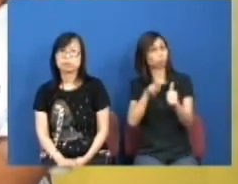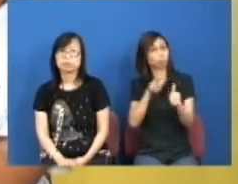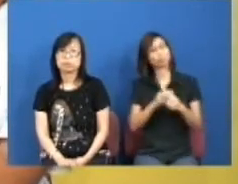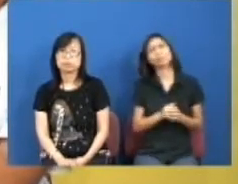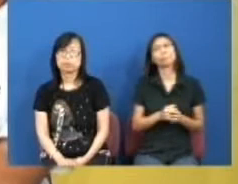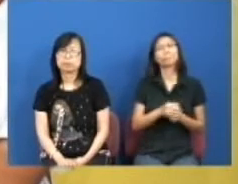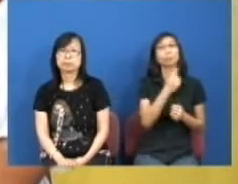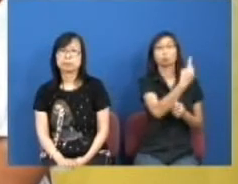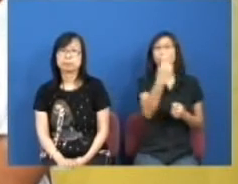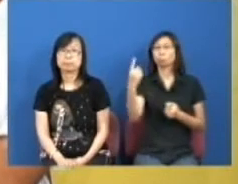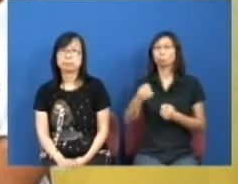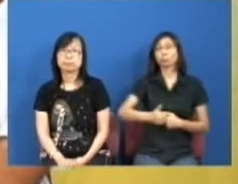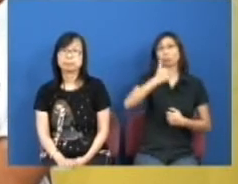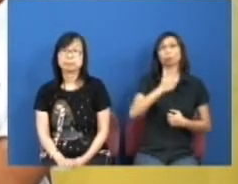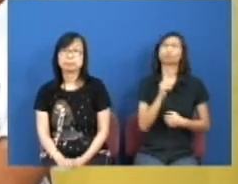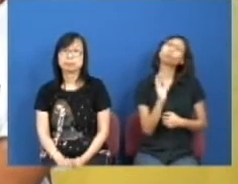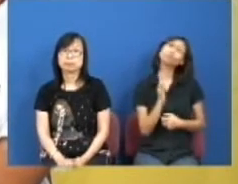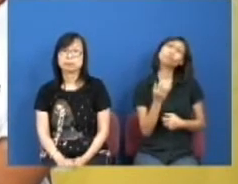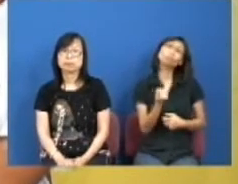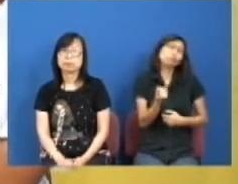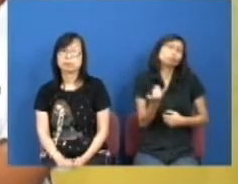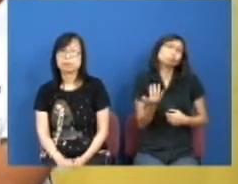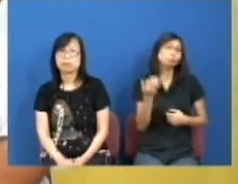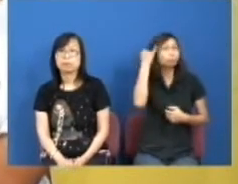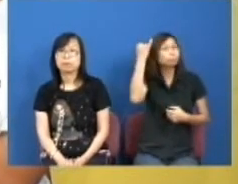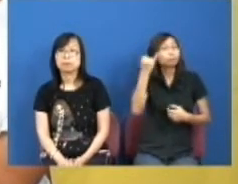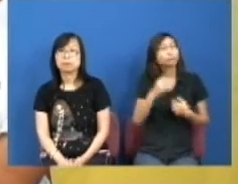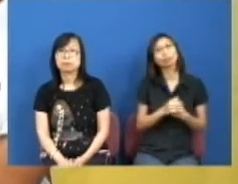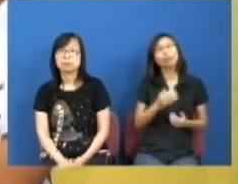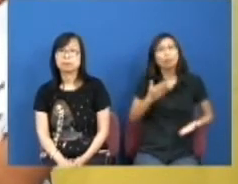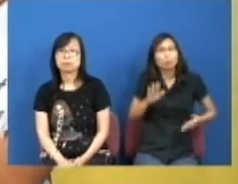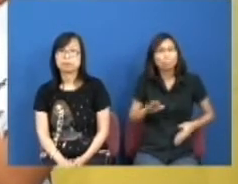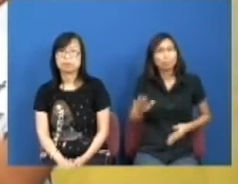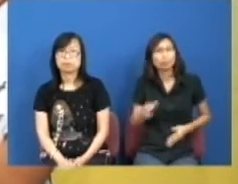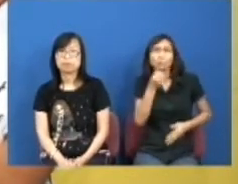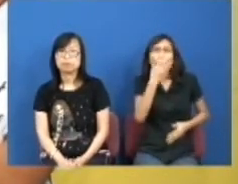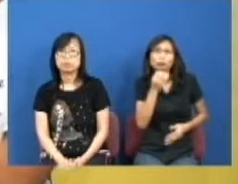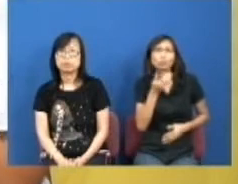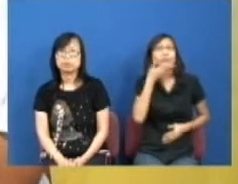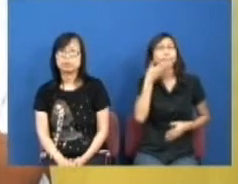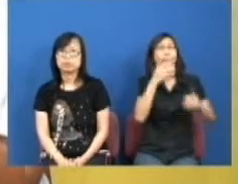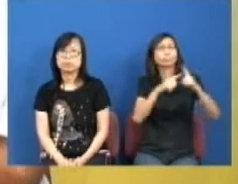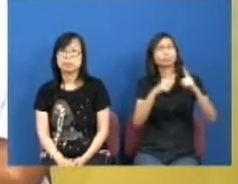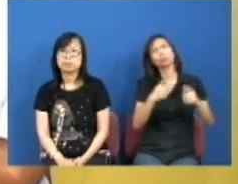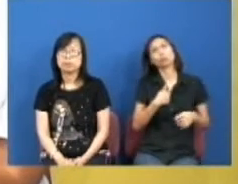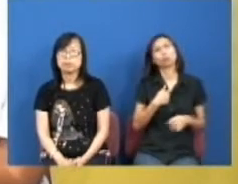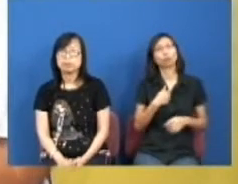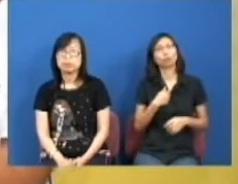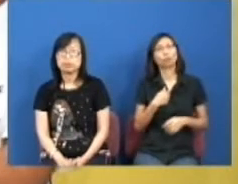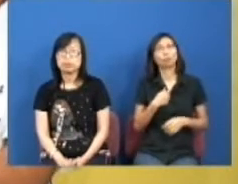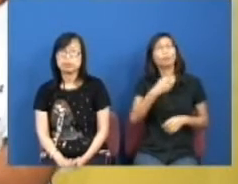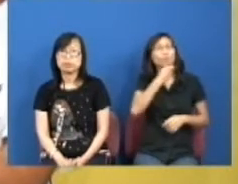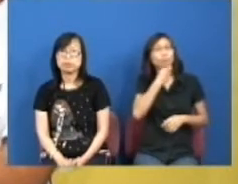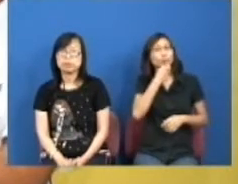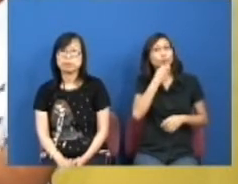都唔一定啊。咁但係會唔會慢慢亦香港有一啲年青人佢覺得，咦，即係如果我有心從事政治，但